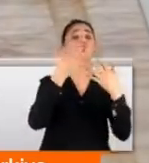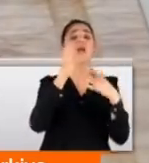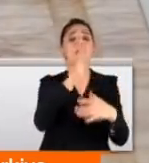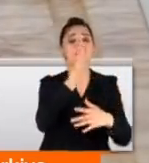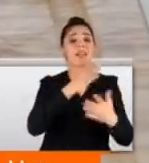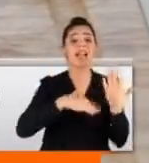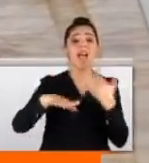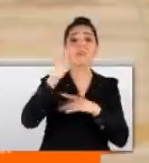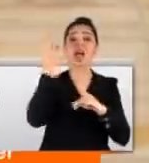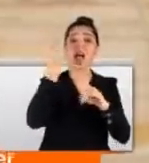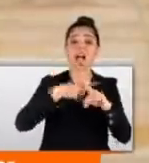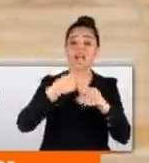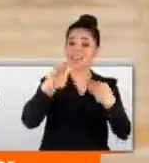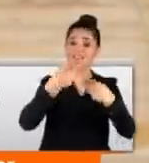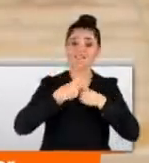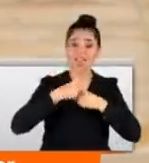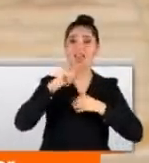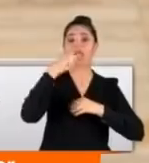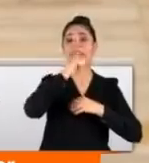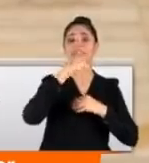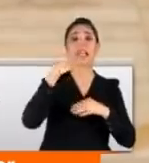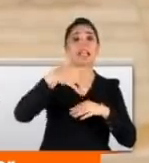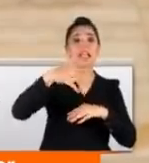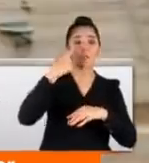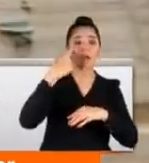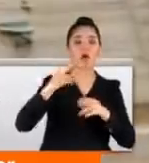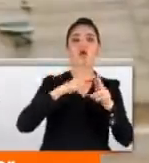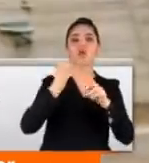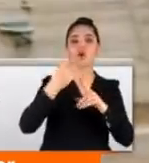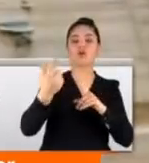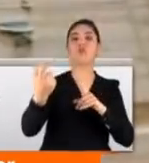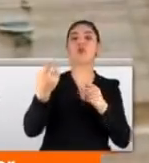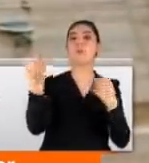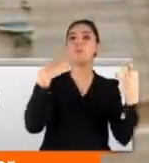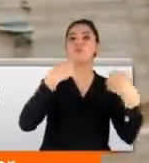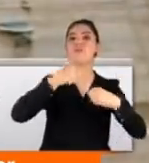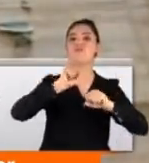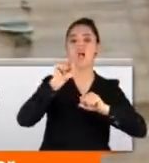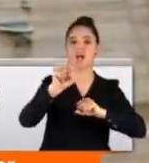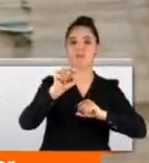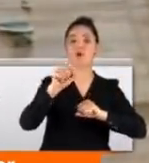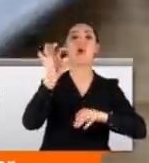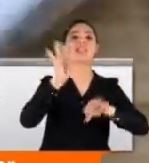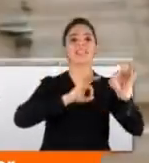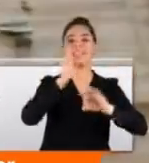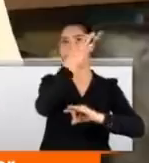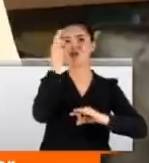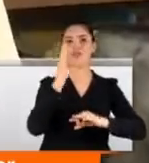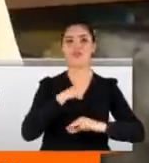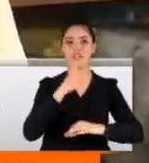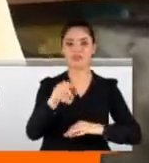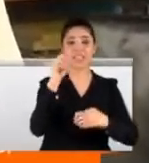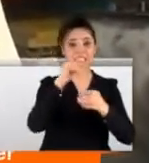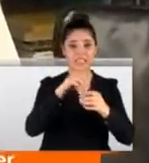güçlü antioksidan ve antiviral maddesi olan zeytin yaprağı COVID-19'un da bulaşmasını önlüyor ve tedaviyi kolaylaştırıyor.